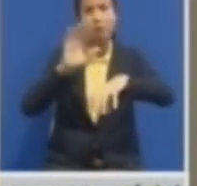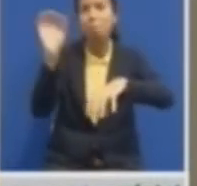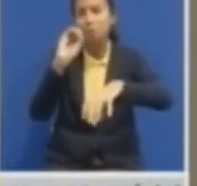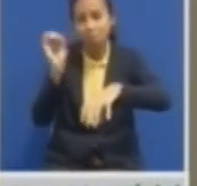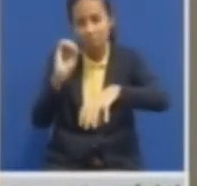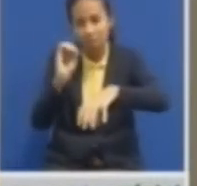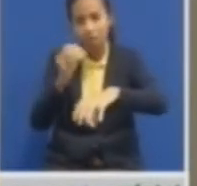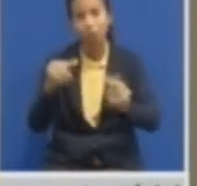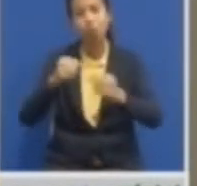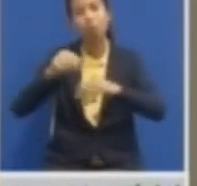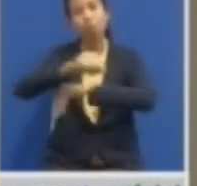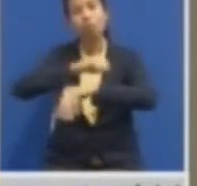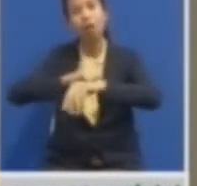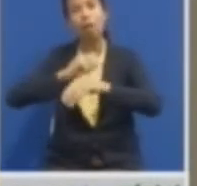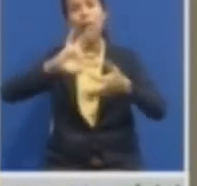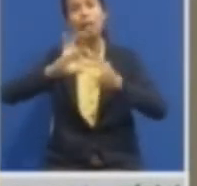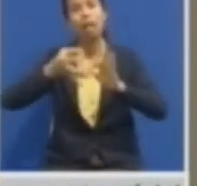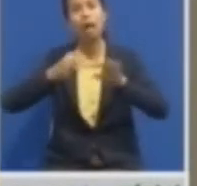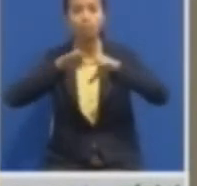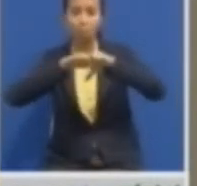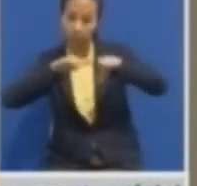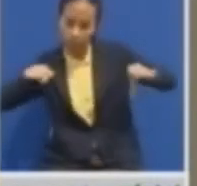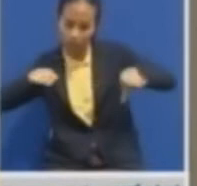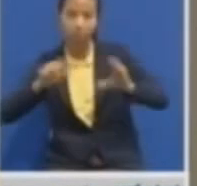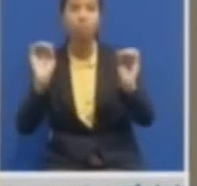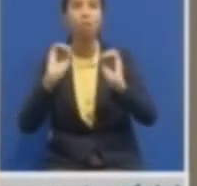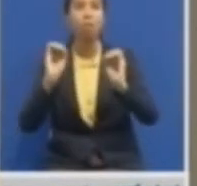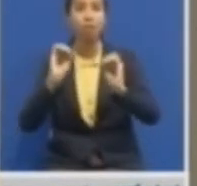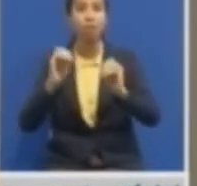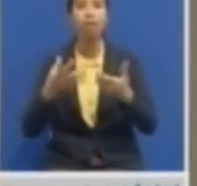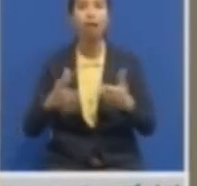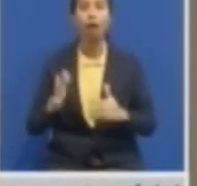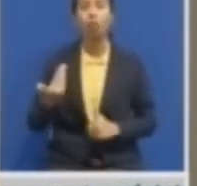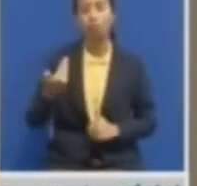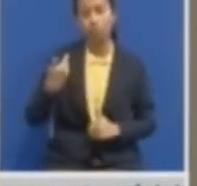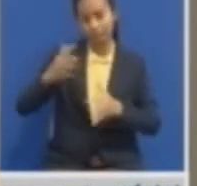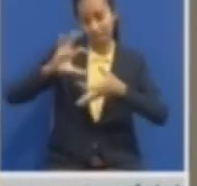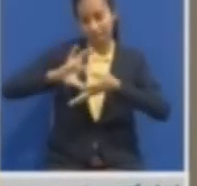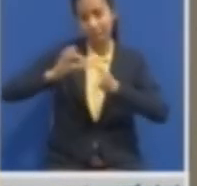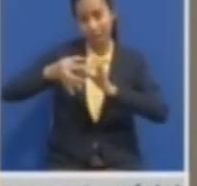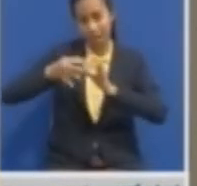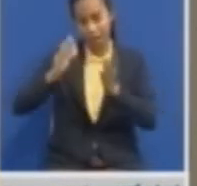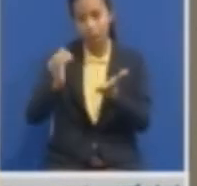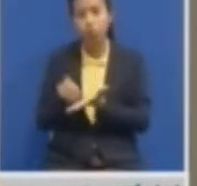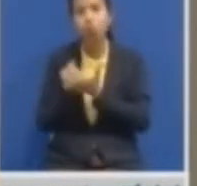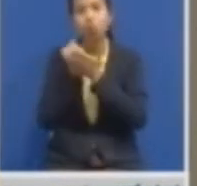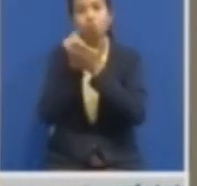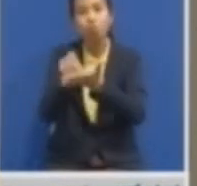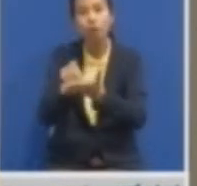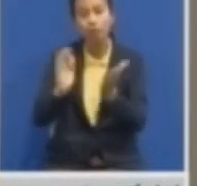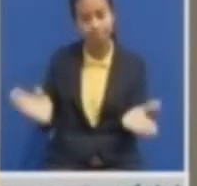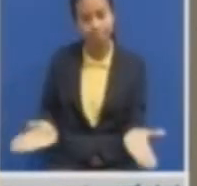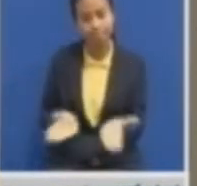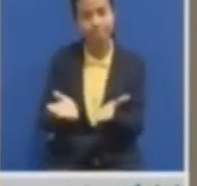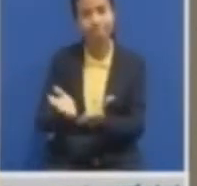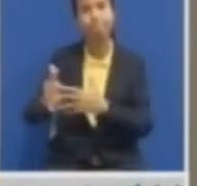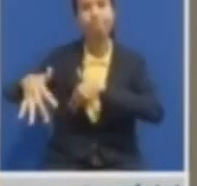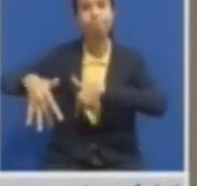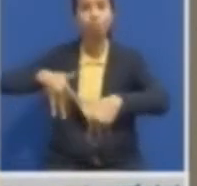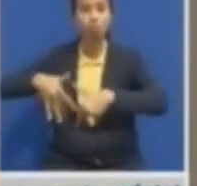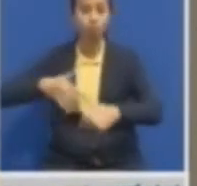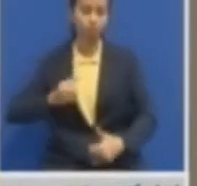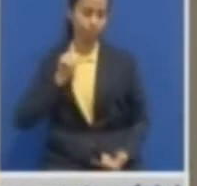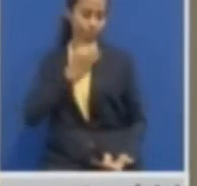การกีฬาแห่งประเทศไทยและที่สำคัญกีฬานั้นได้เสริมสร้างให้ประชาชนในพื้นที่ได้มีสุขภาพแข็งแรง